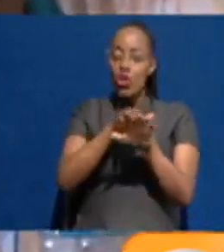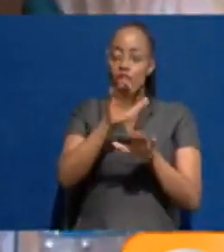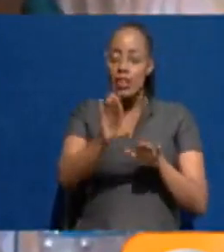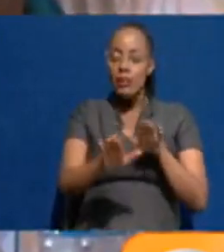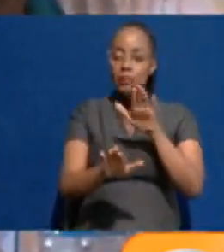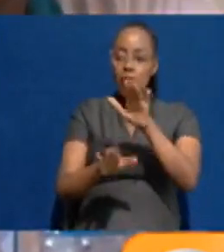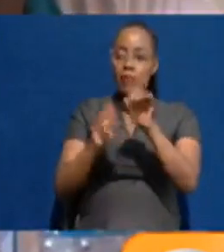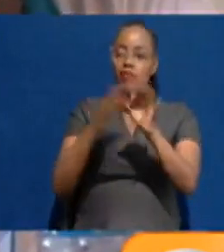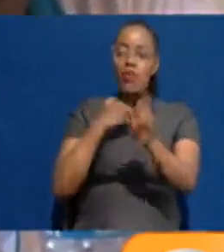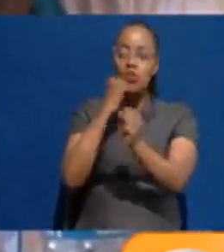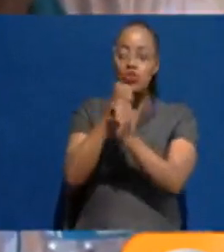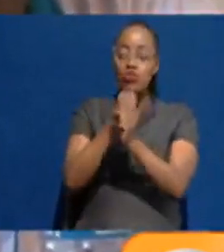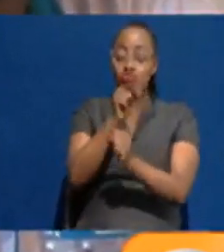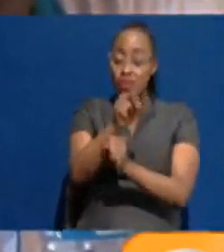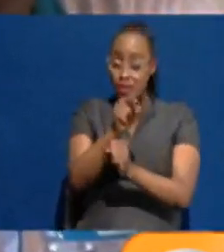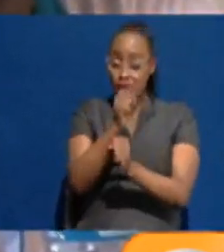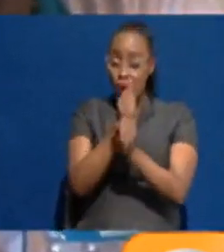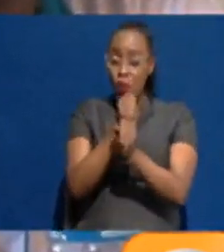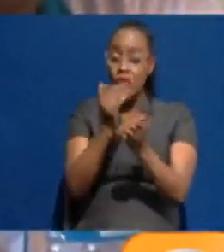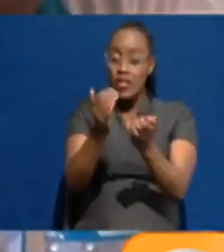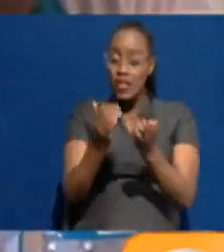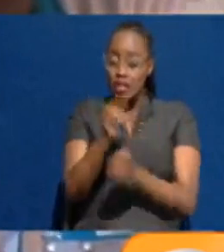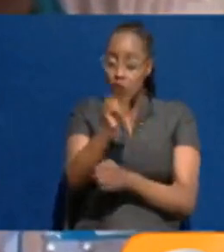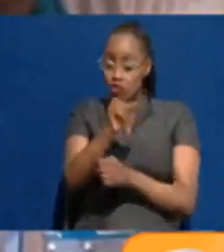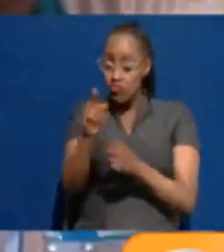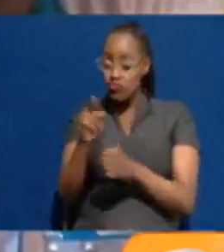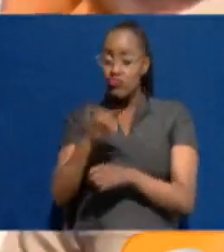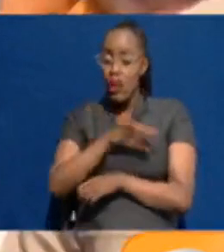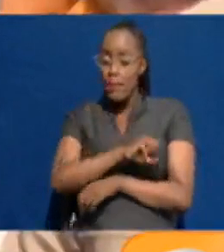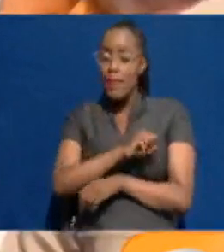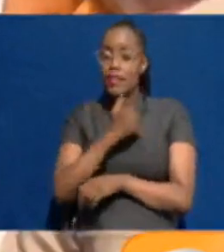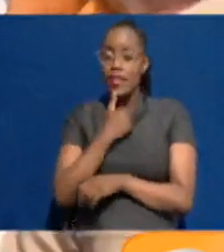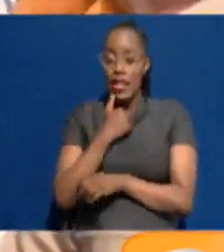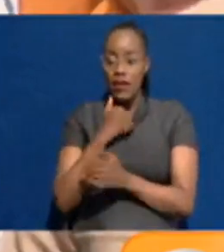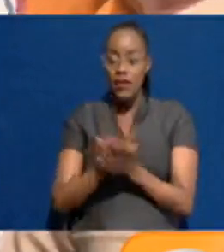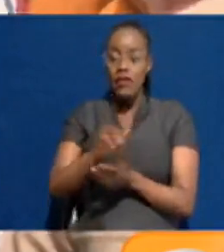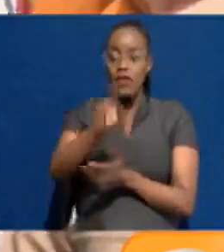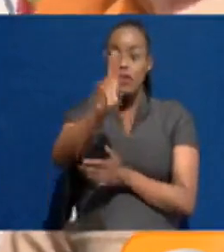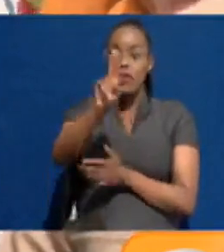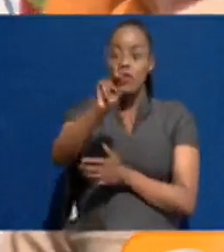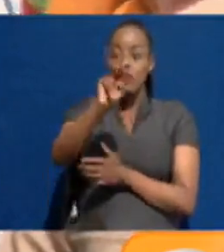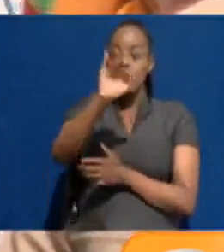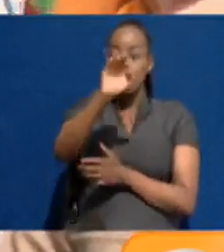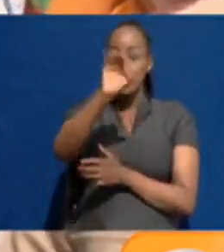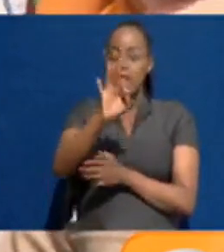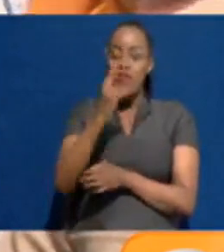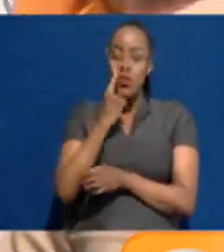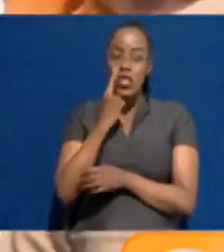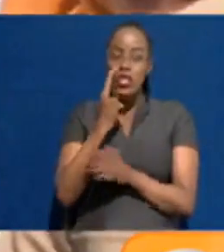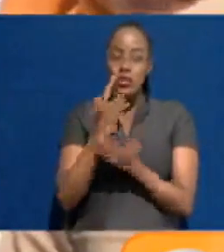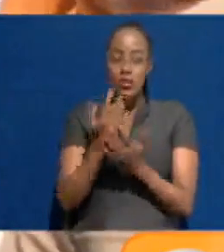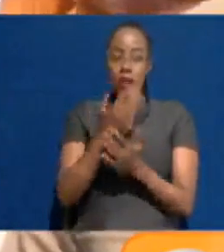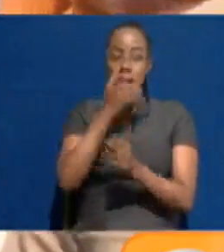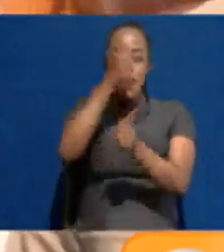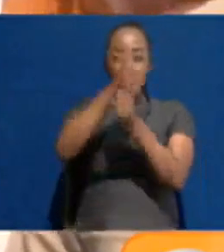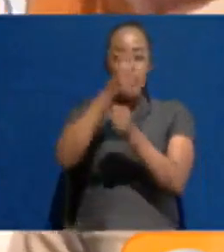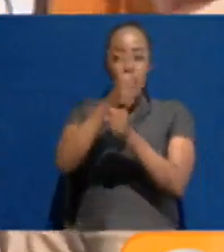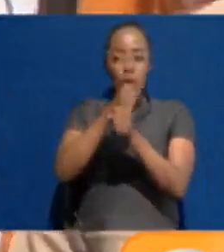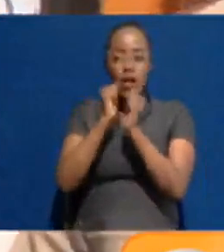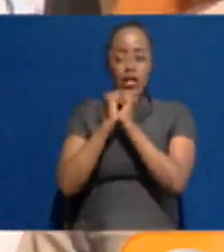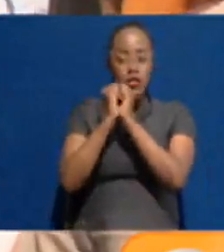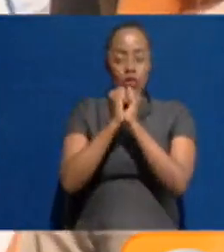kama unataka kufanya hii kazi inahitaji uvumilivu sana. As UNICEF tuliona tufanya kazi